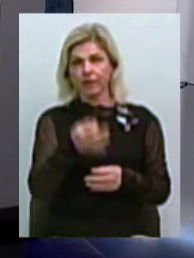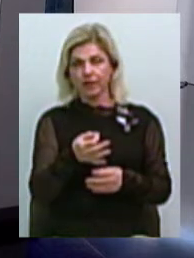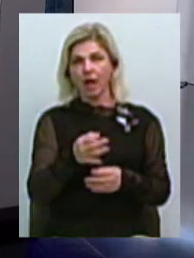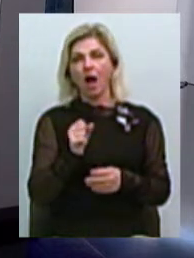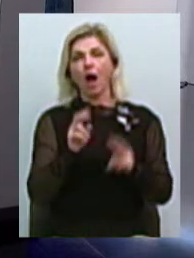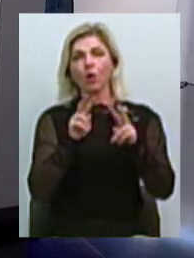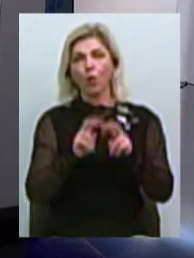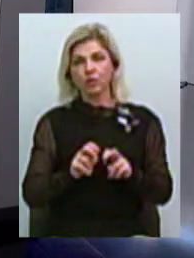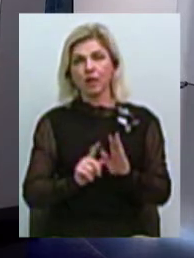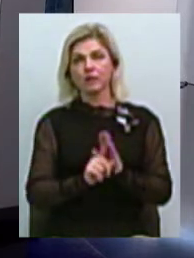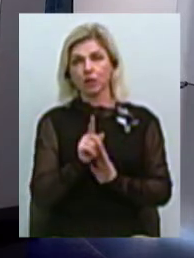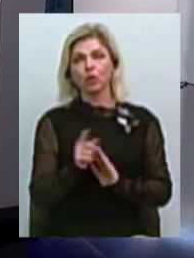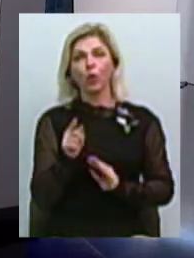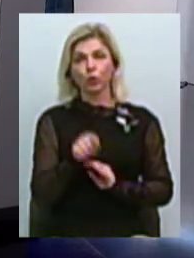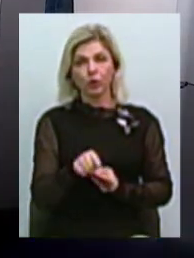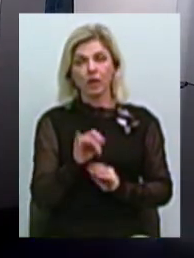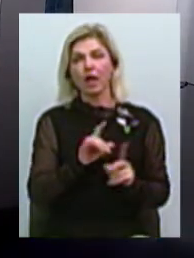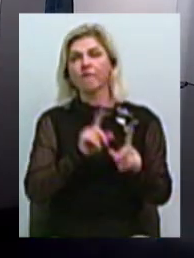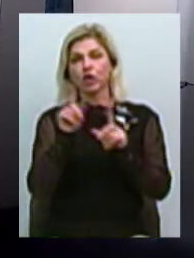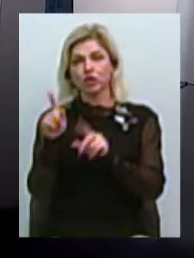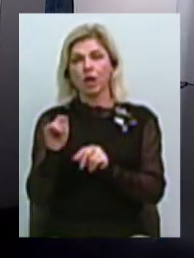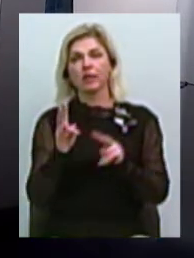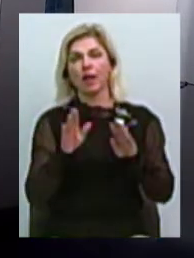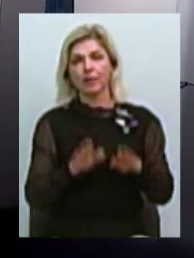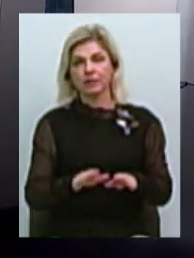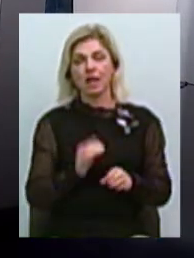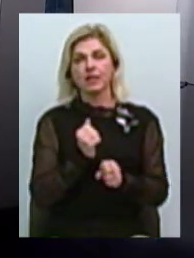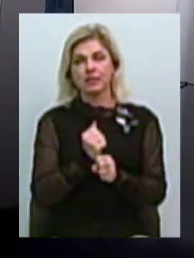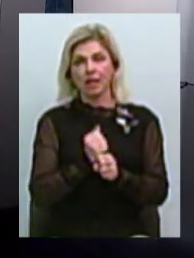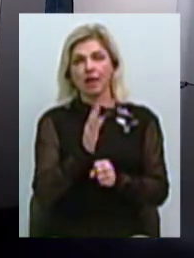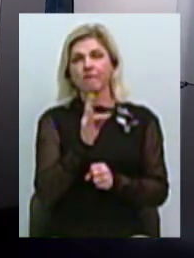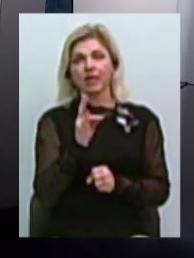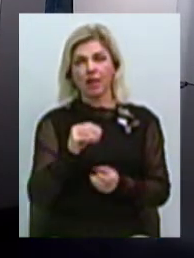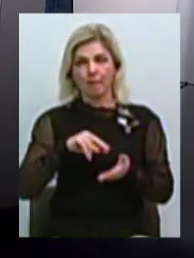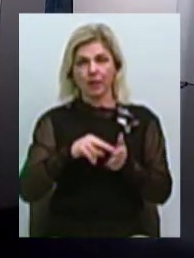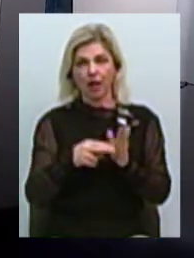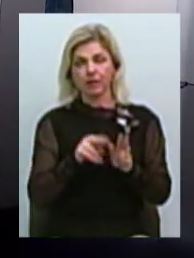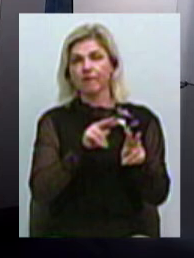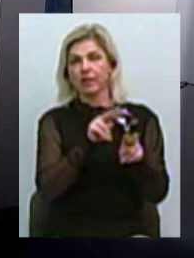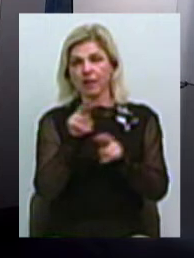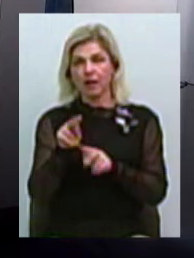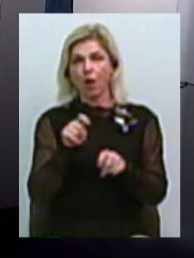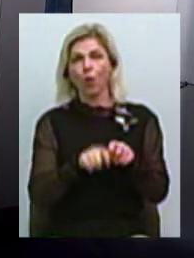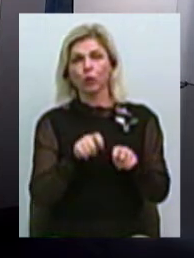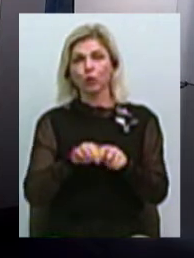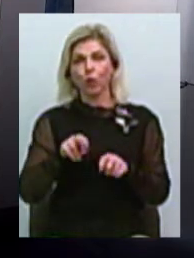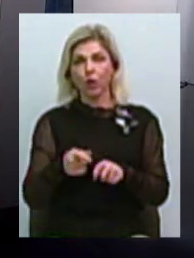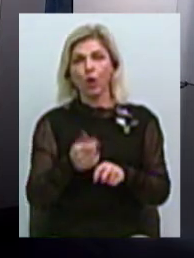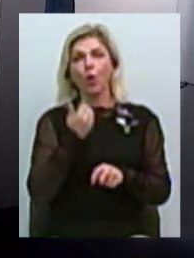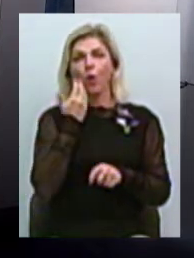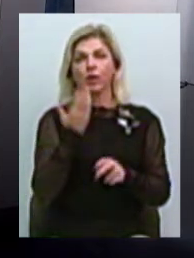ми розпочинаємо лише тоді і виїжджаємо на місця здійснювати позаплановий нагляд і позаплановий контроль лише тоді,